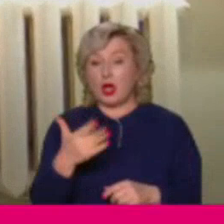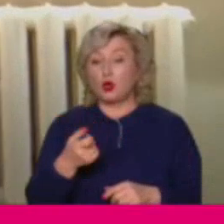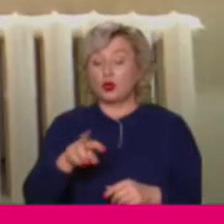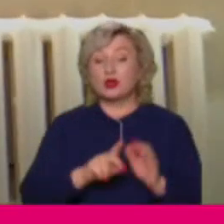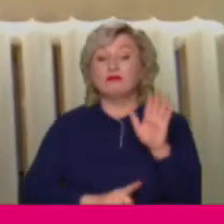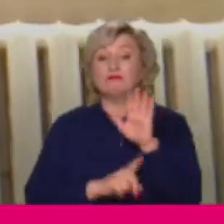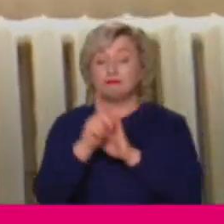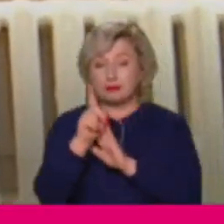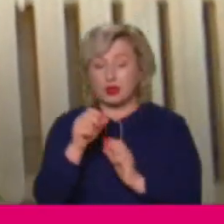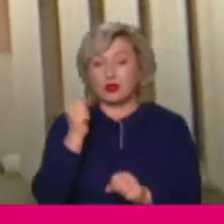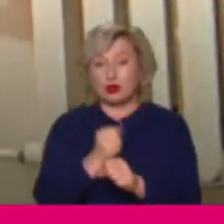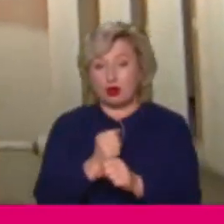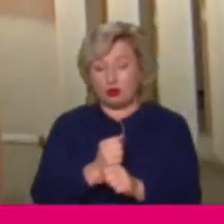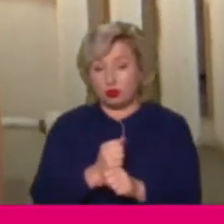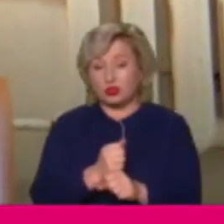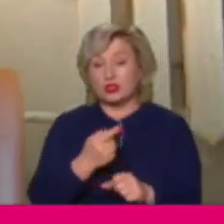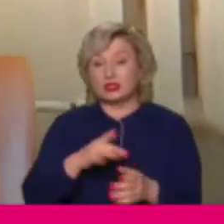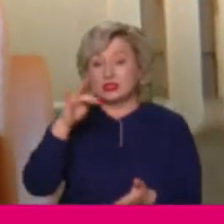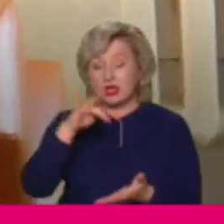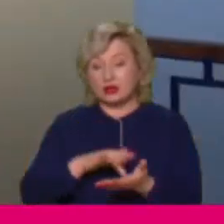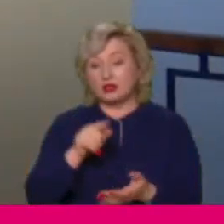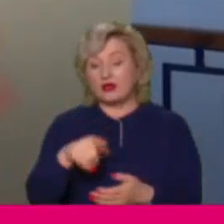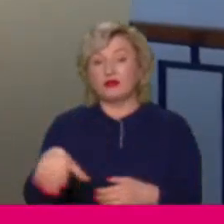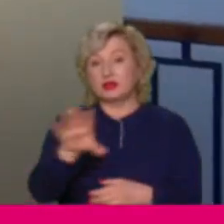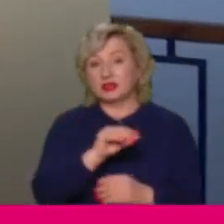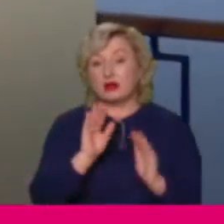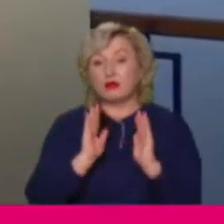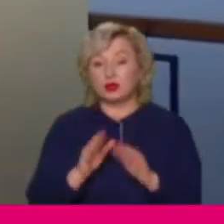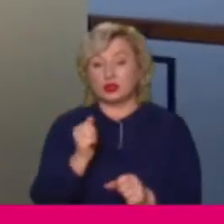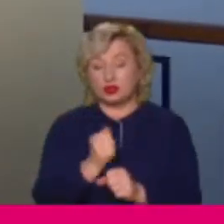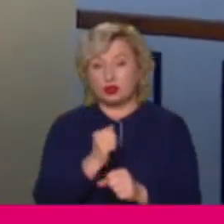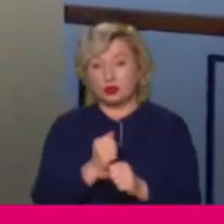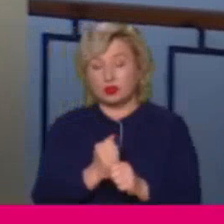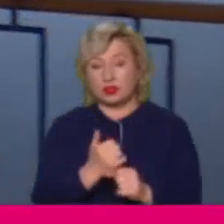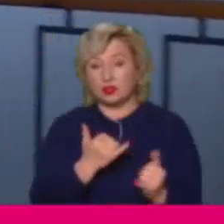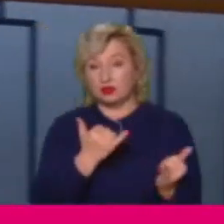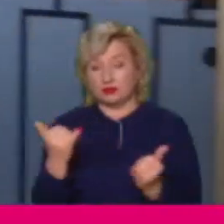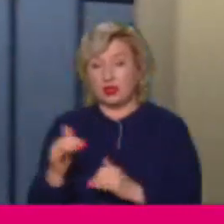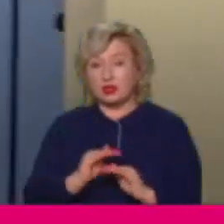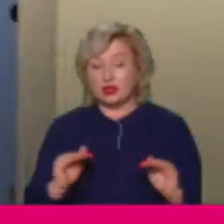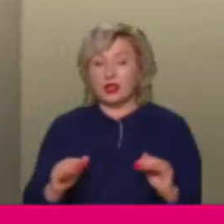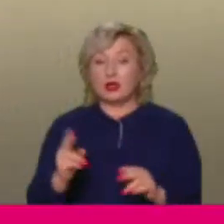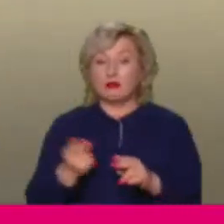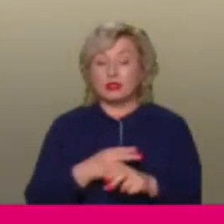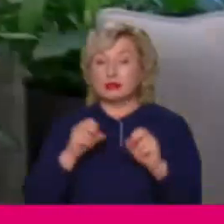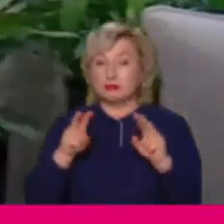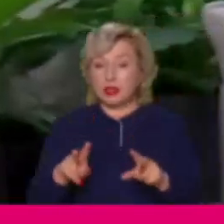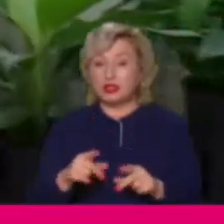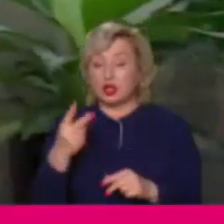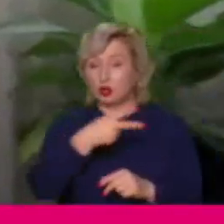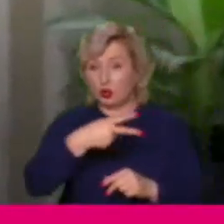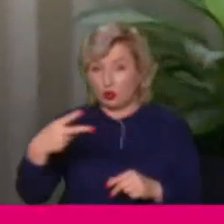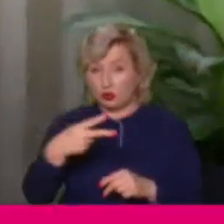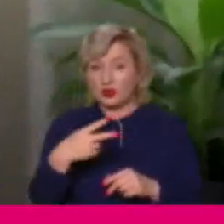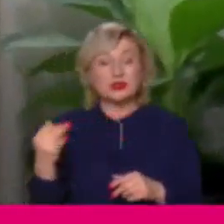запускається повноцінна робота центру і там вже все буде зроблено і безпечно. А на другому поверсі теж є